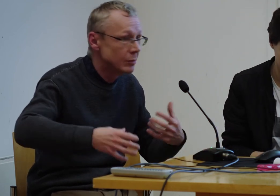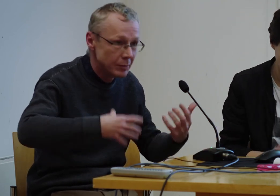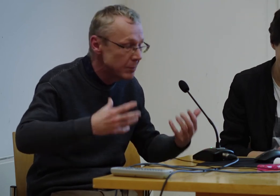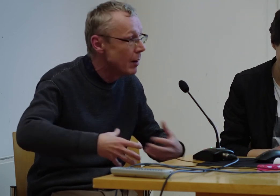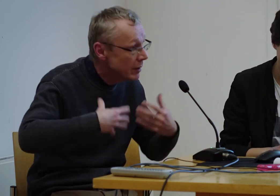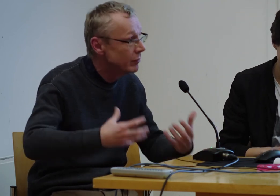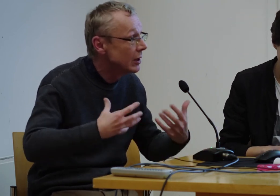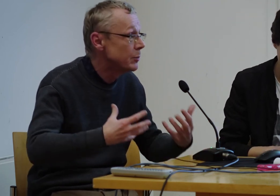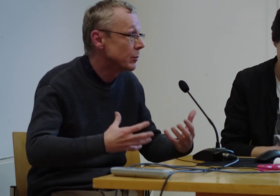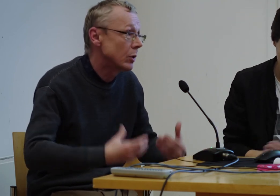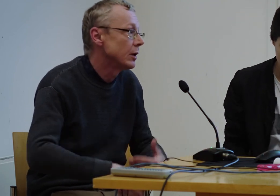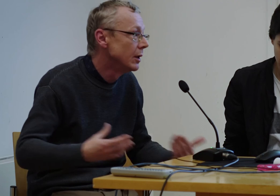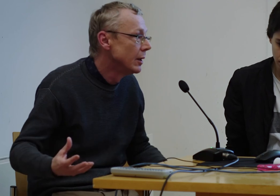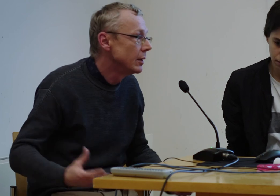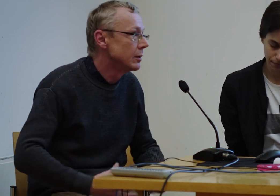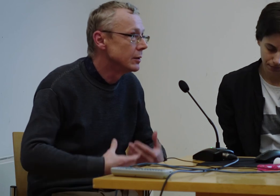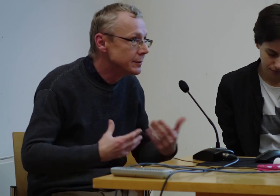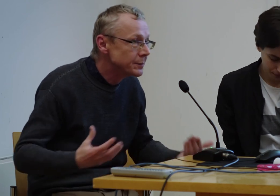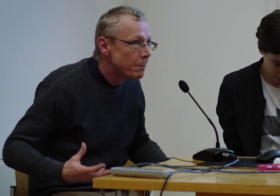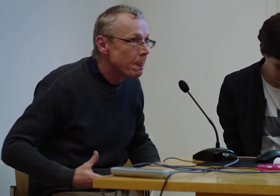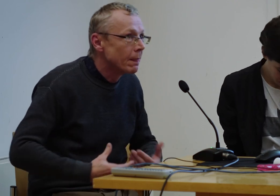že máme velký předpoklady